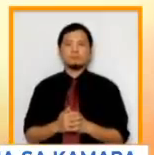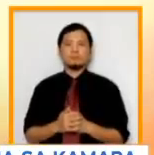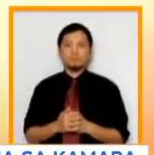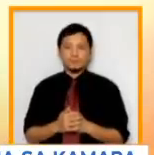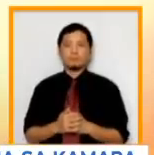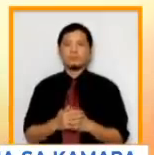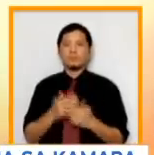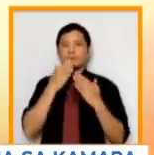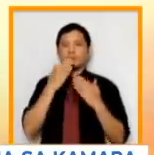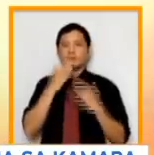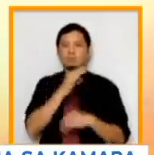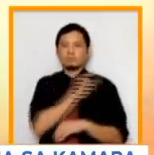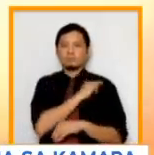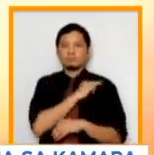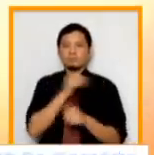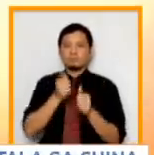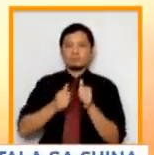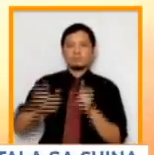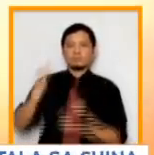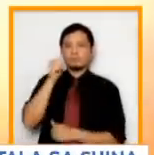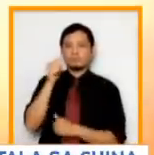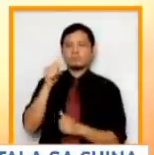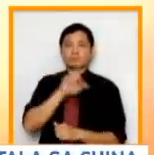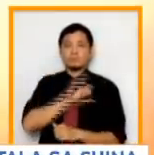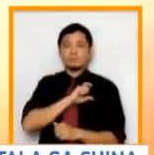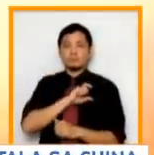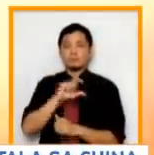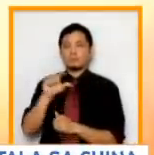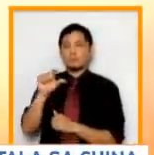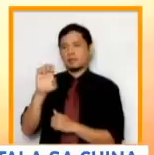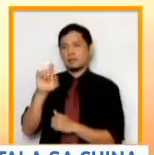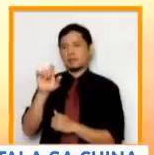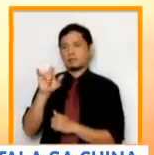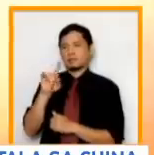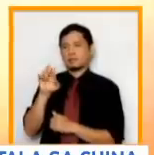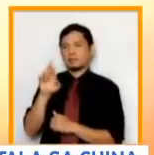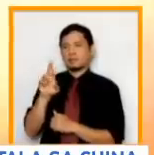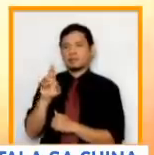Guillermo Eleazar. Maraming salamat, Igan. Magandang umaga po sa atin at mabuhay po tayo.